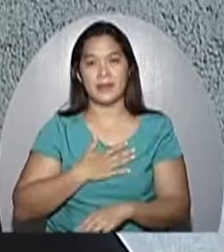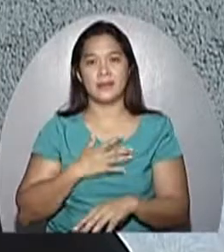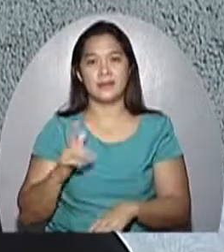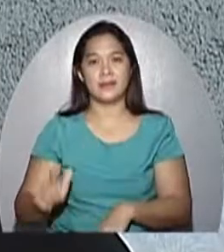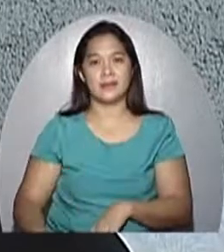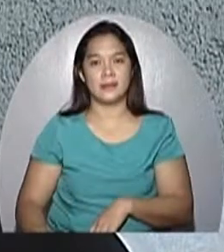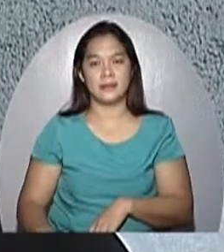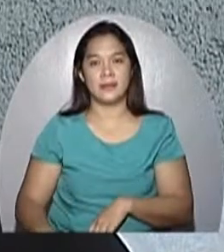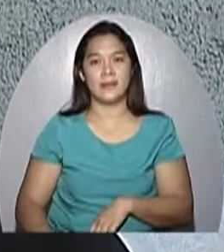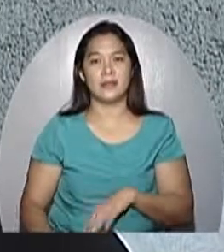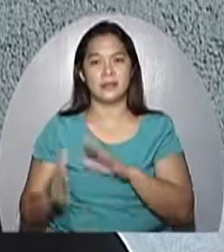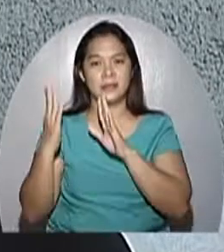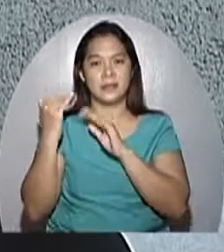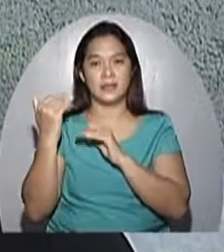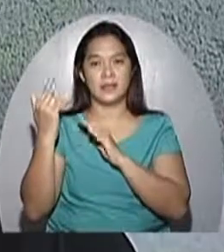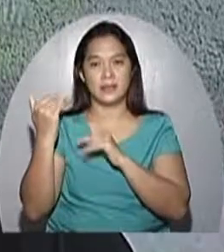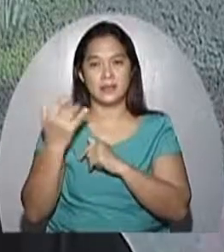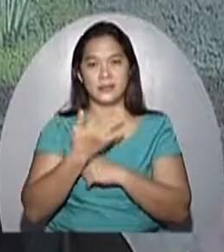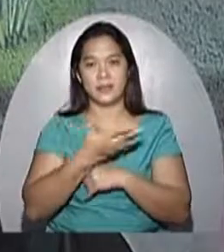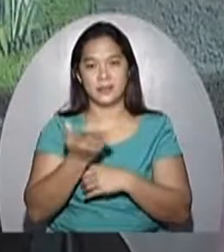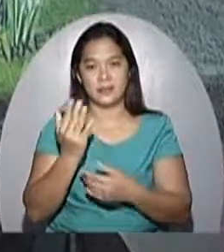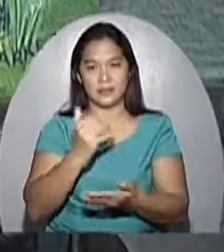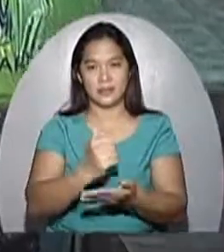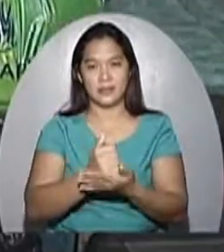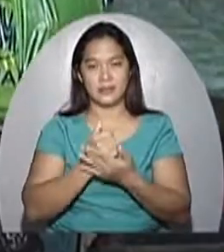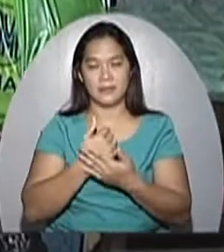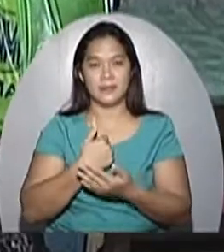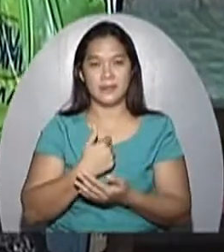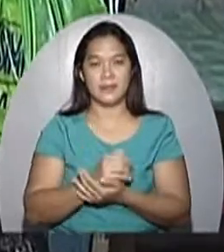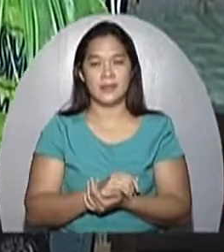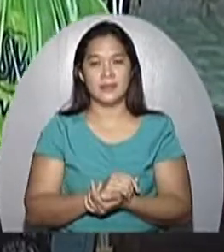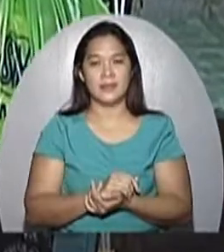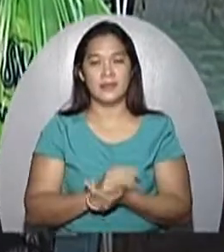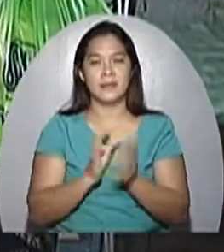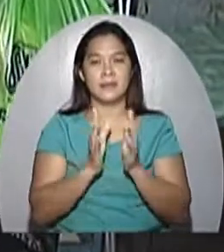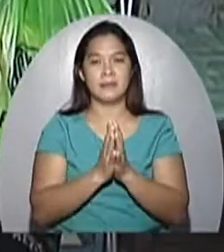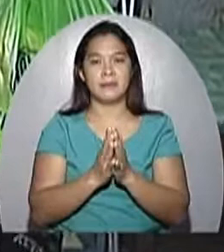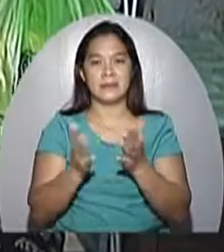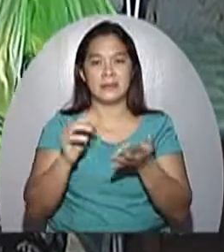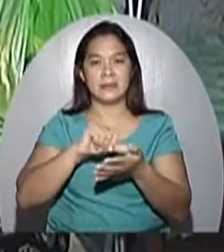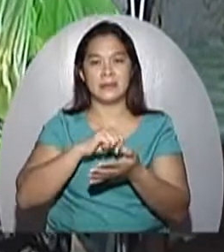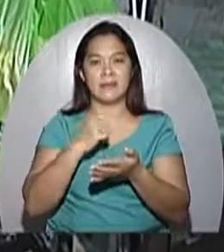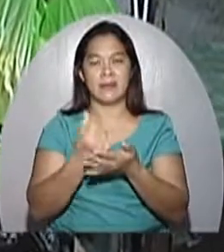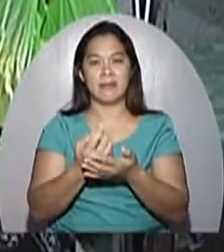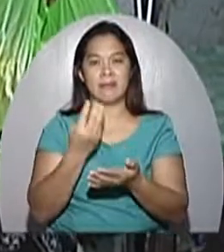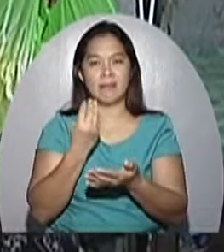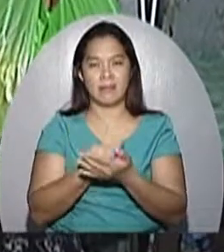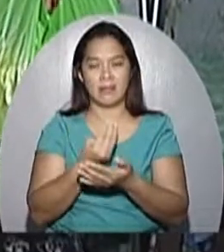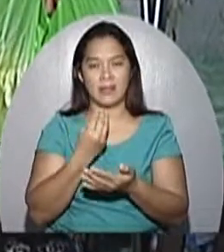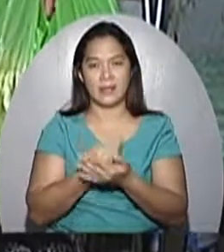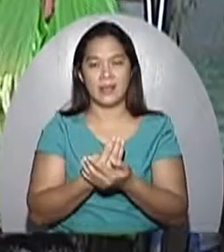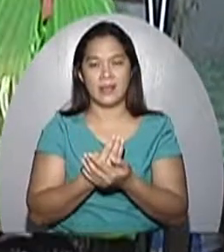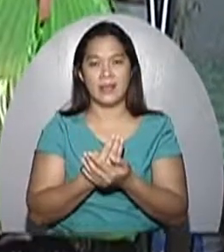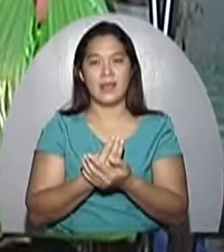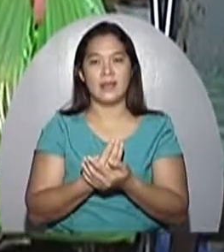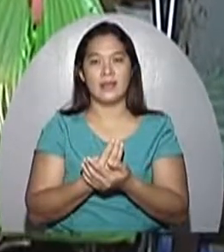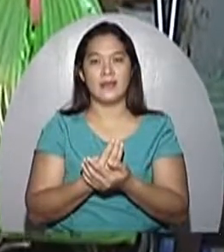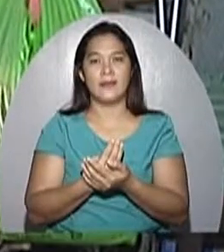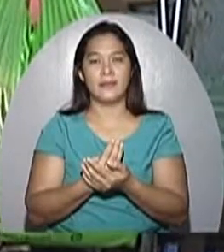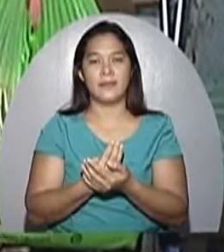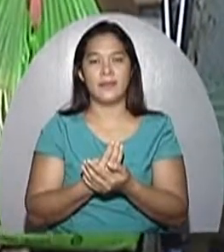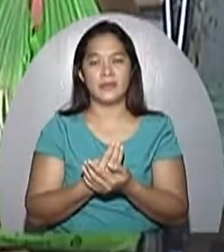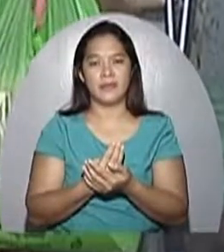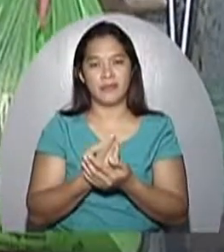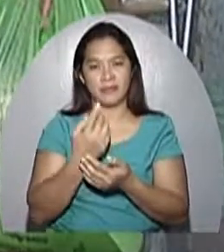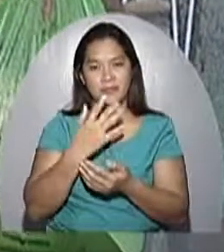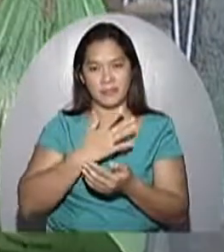pako. Sana po ay matulungan niya ako. Malaking alaga po ang kailangan na